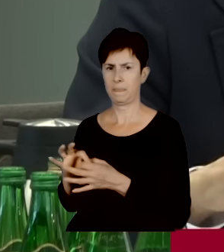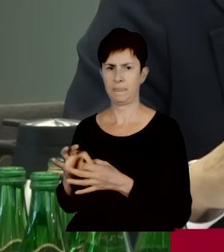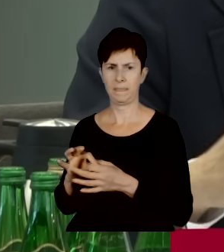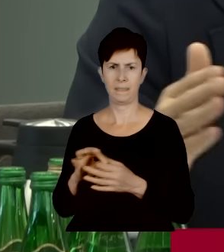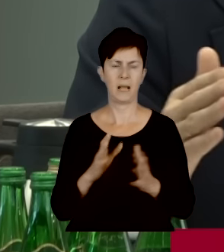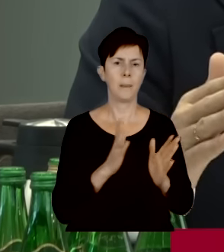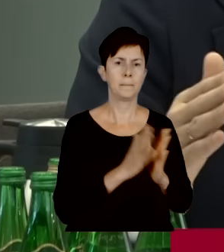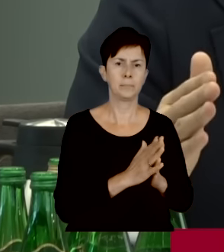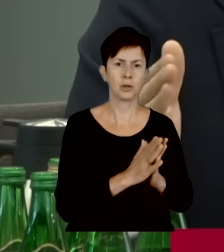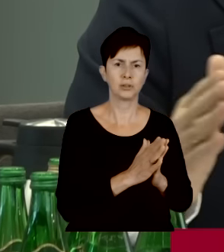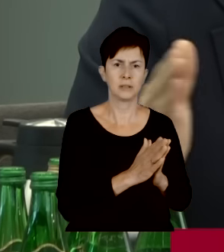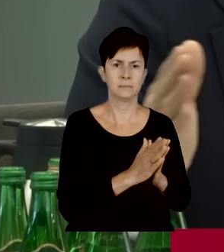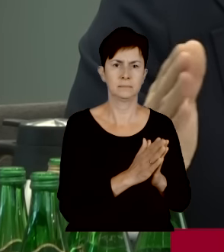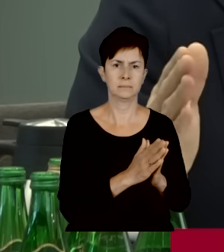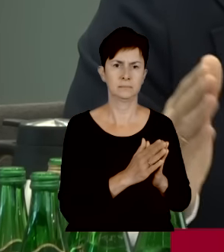dla